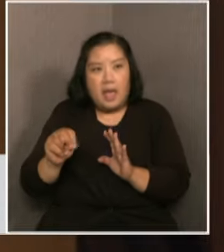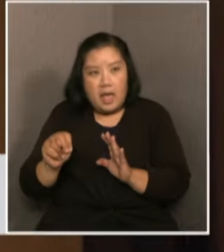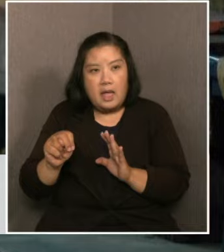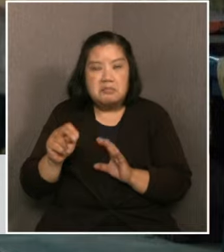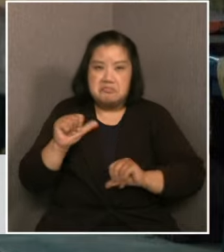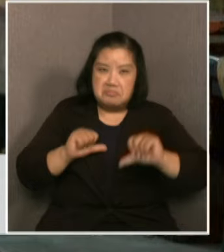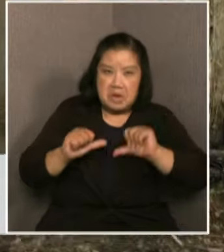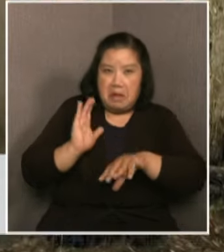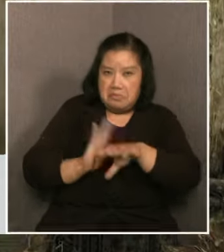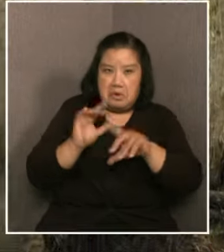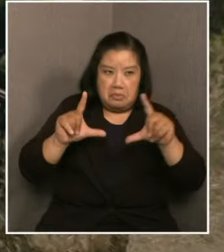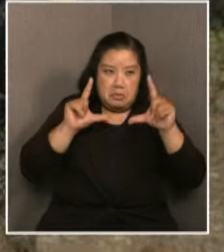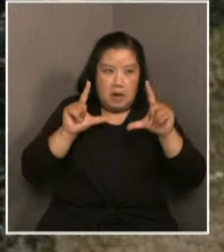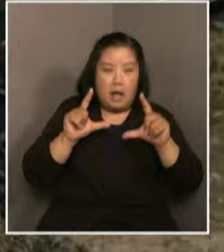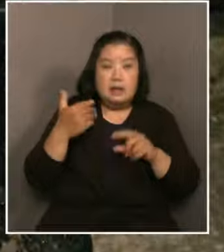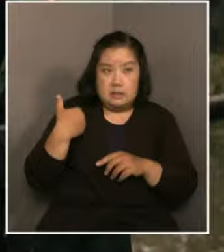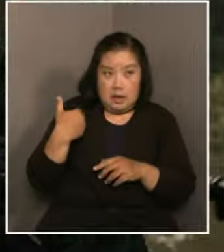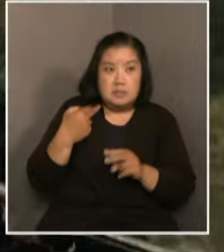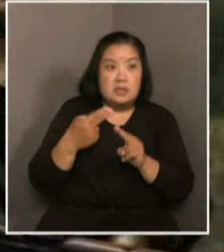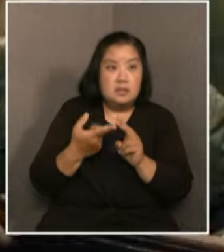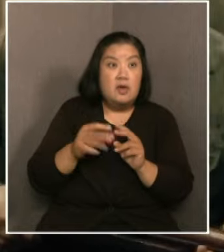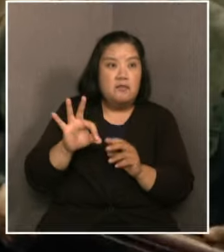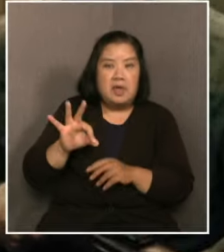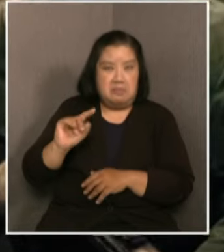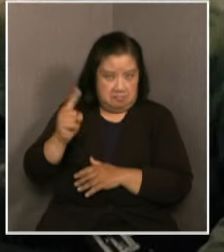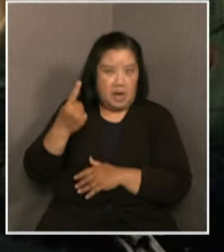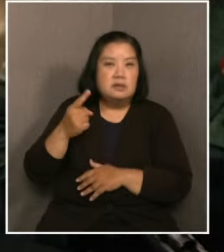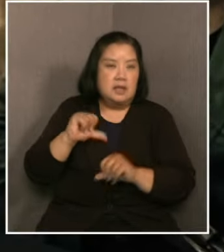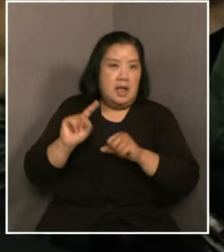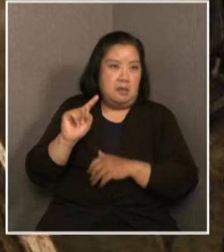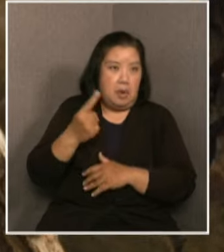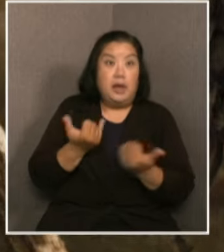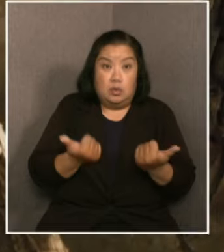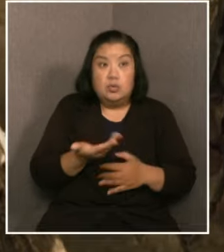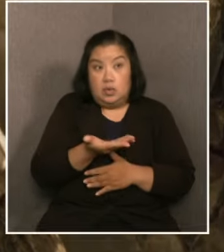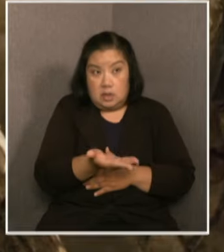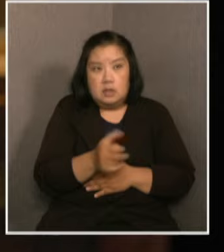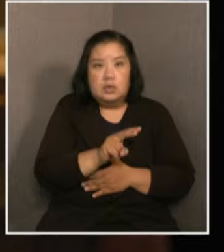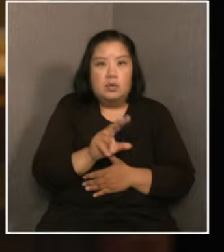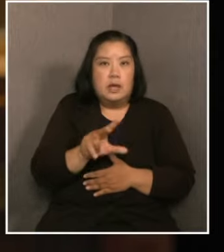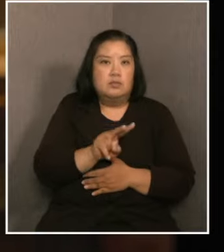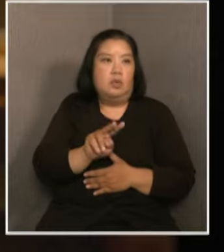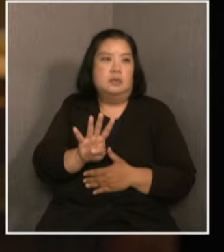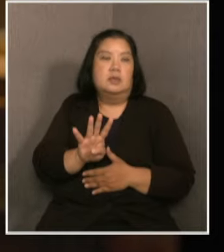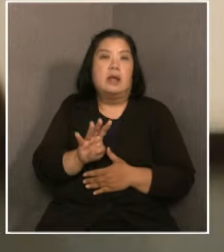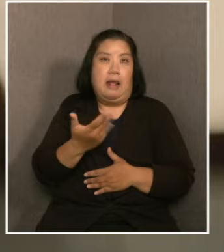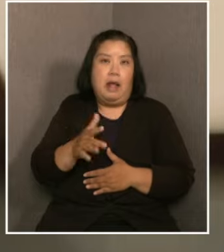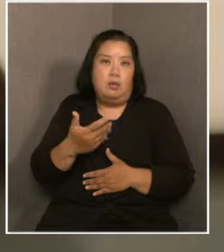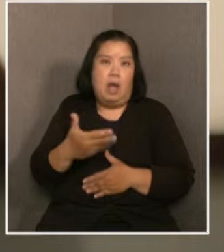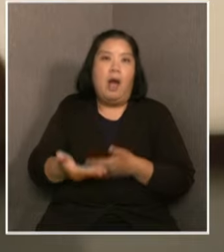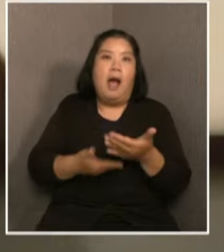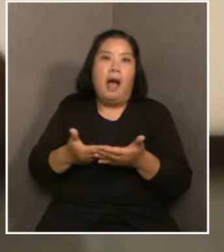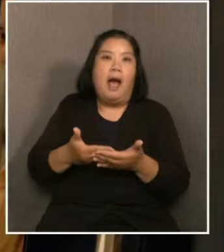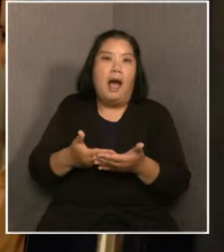และนักแสดงน้องใหม่เฟรนทอฝันล่าสุดภาพยนตร์ยูเรนัส2324ได้ขายลิขสิทธิ์ไปแล้วกว่